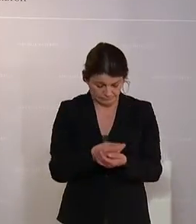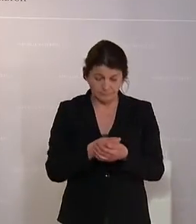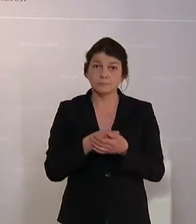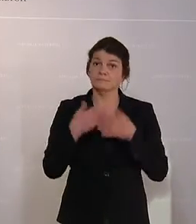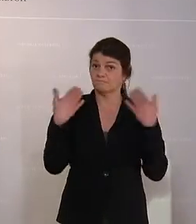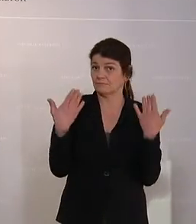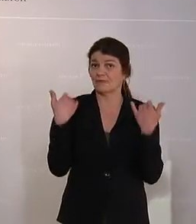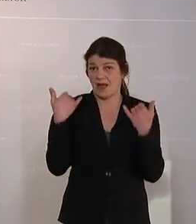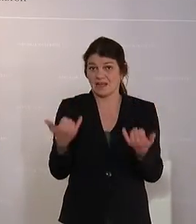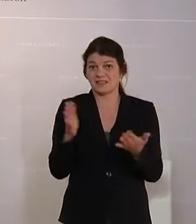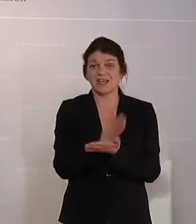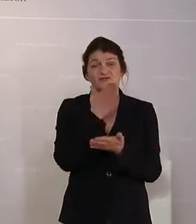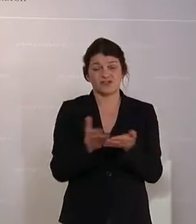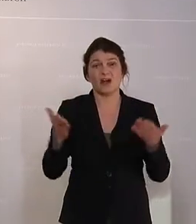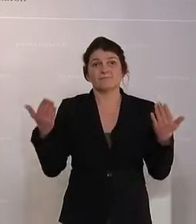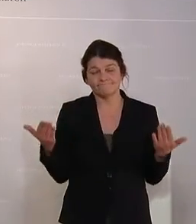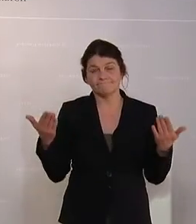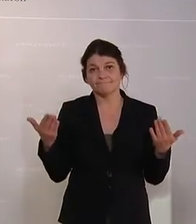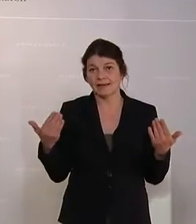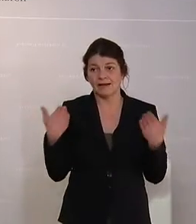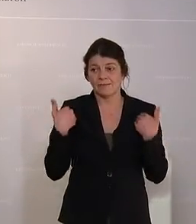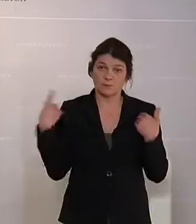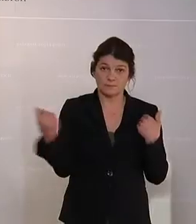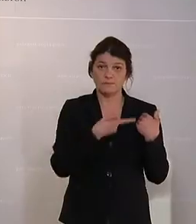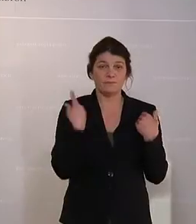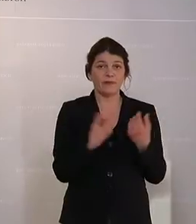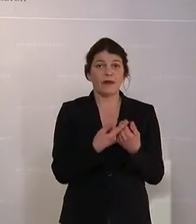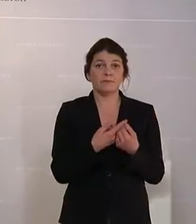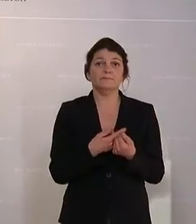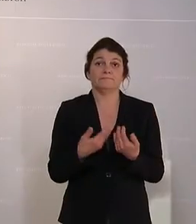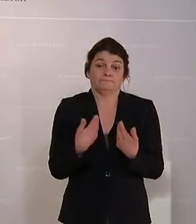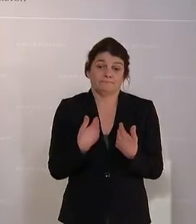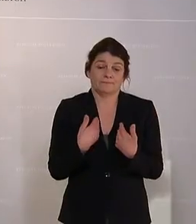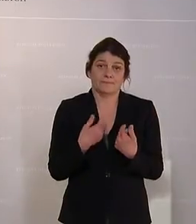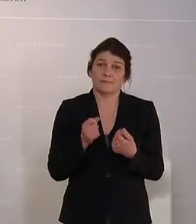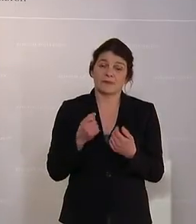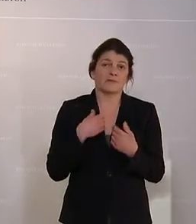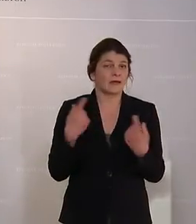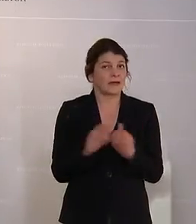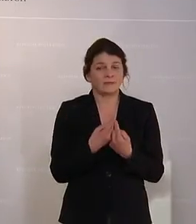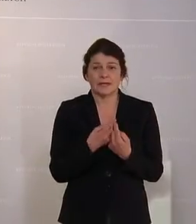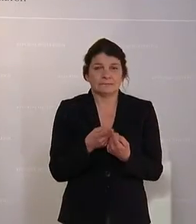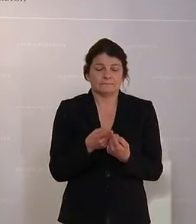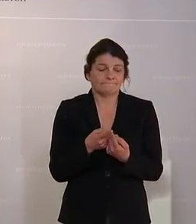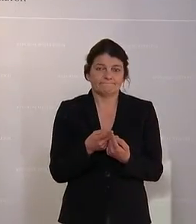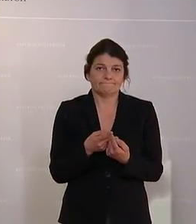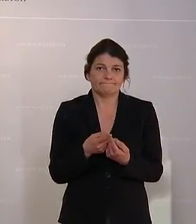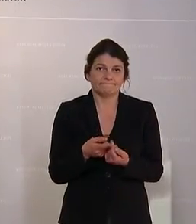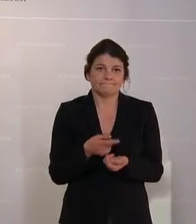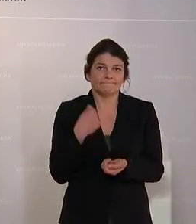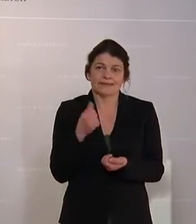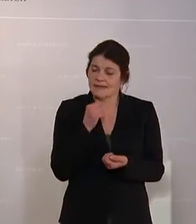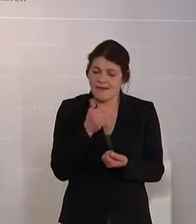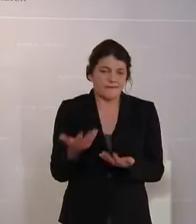Dabei wurden Entscheidungen getroffen, die vermutlich uns allen, mir zumindest sehr, alles andere als leicht